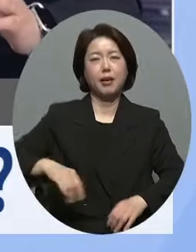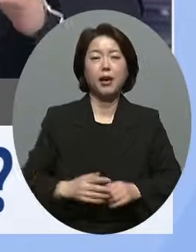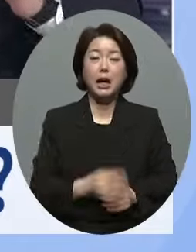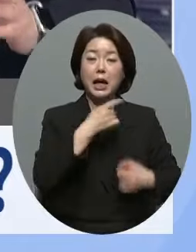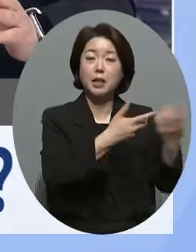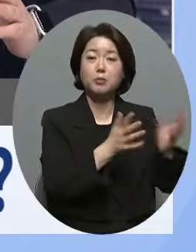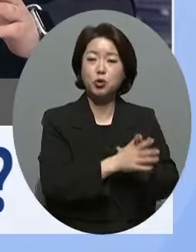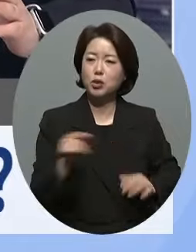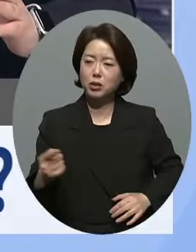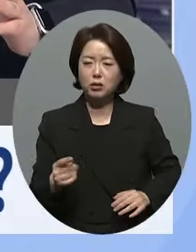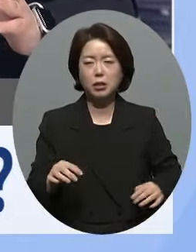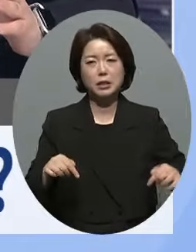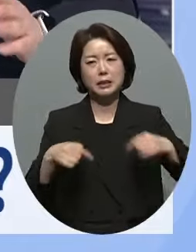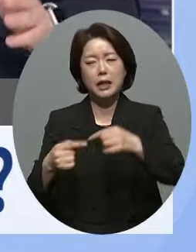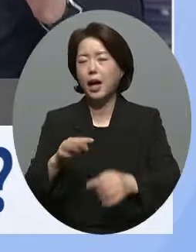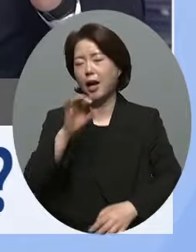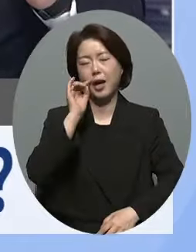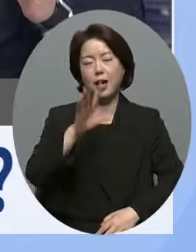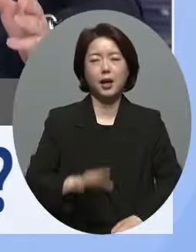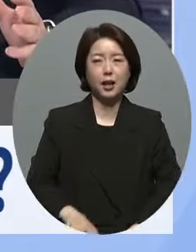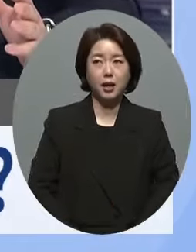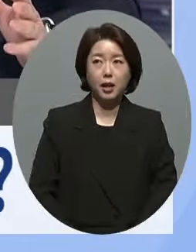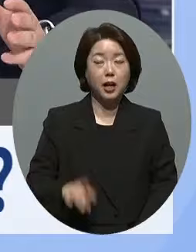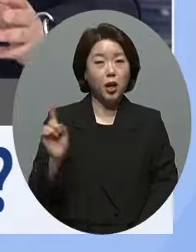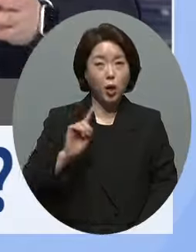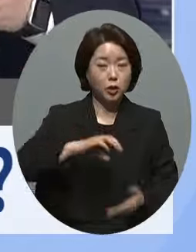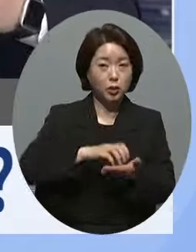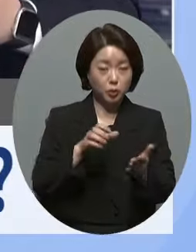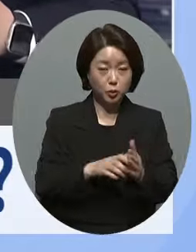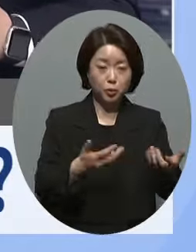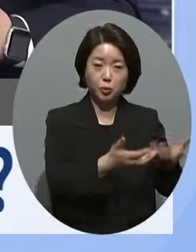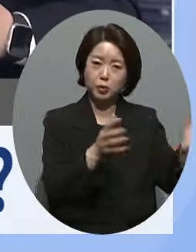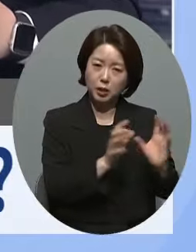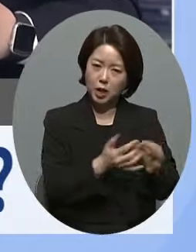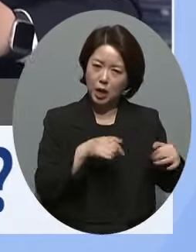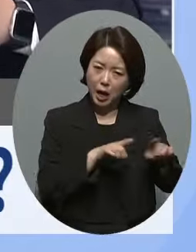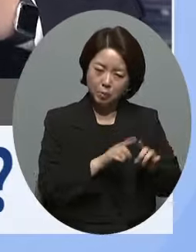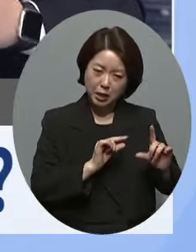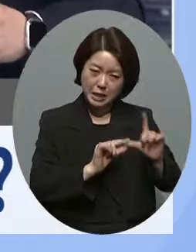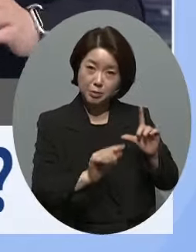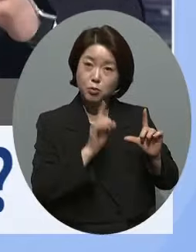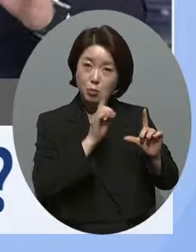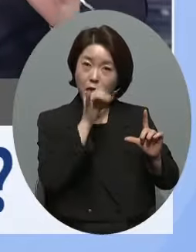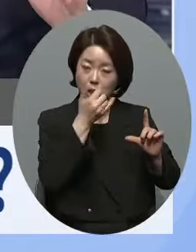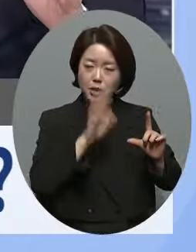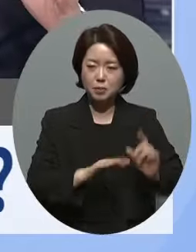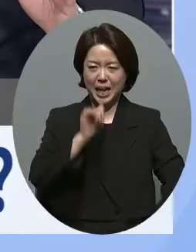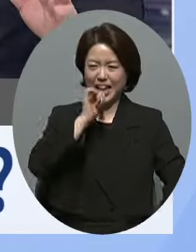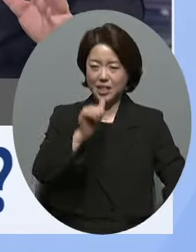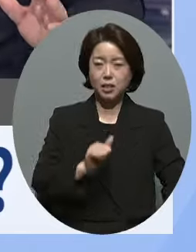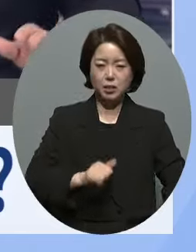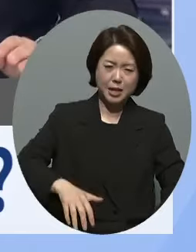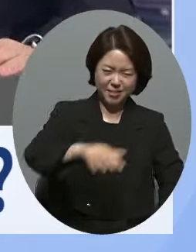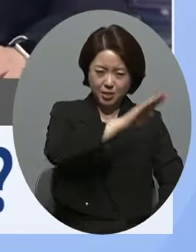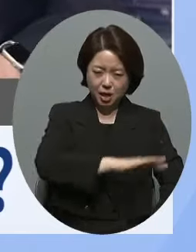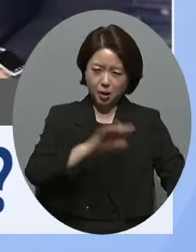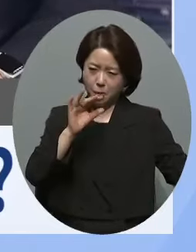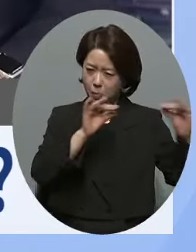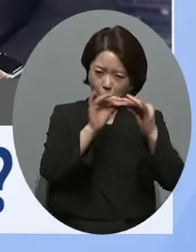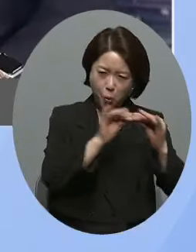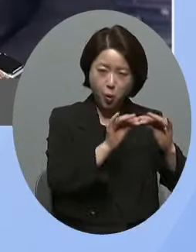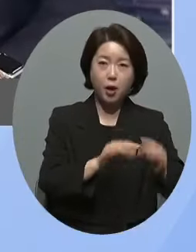수 없다는 것이고요 이것은 어느 정도 당 내에서 함께 해야 되는 것도 아니냐라는 일각의 목소리가 있지만 절대로 민주당 전체 의견이 아니라는